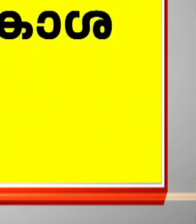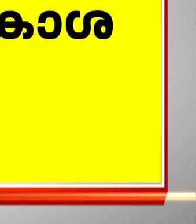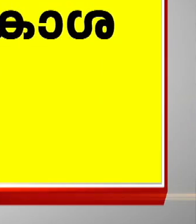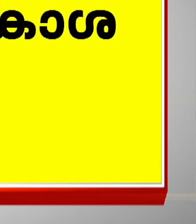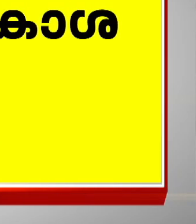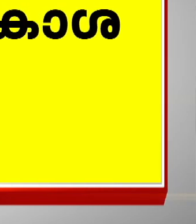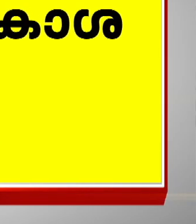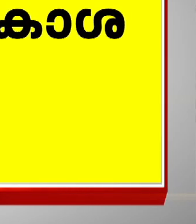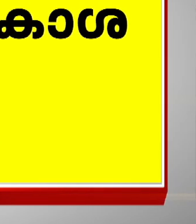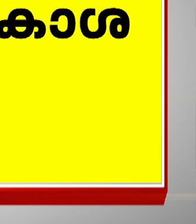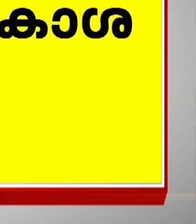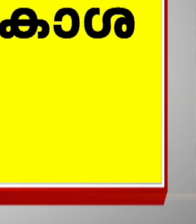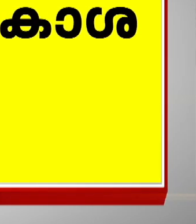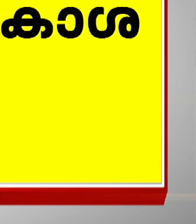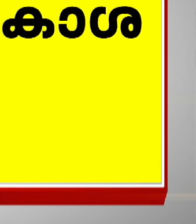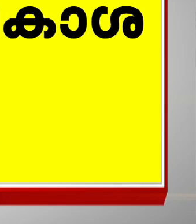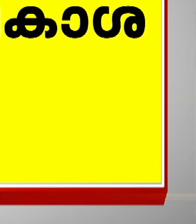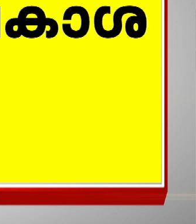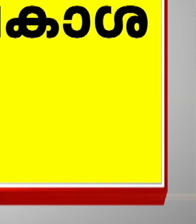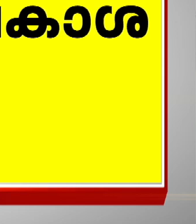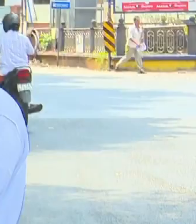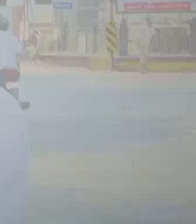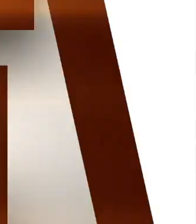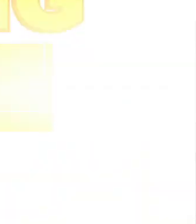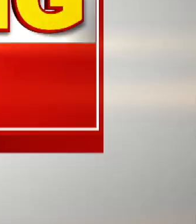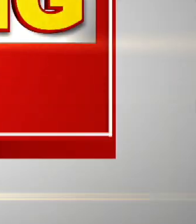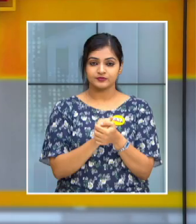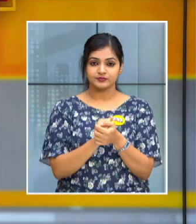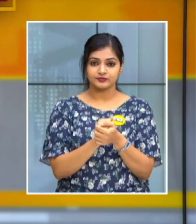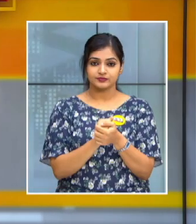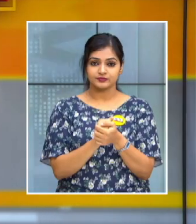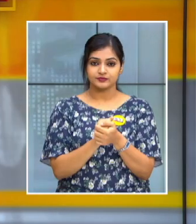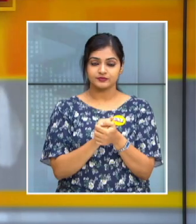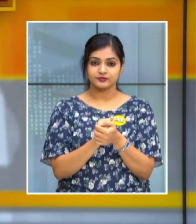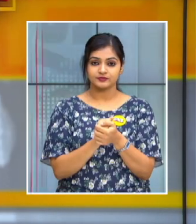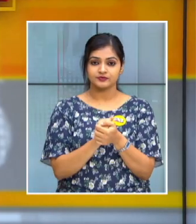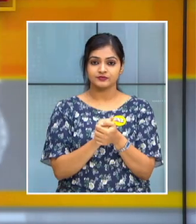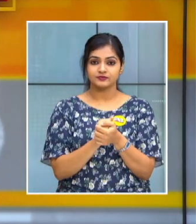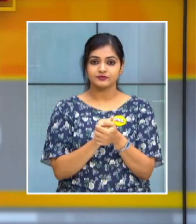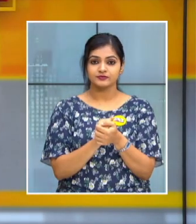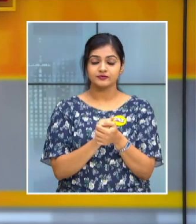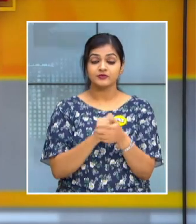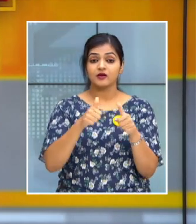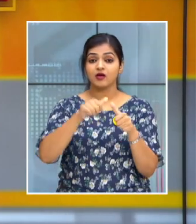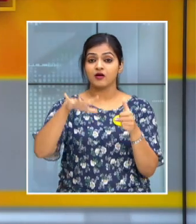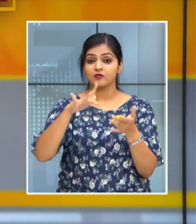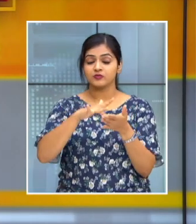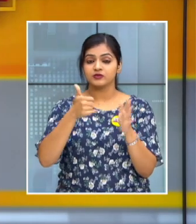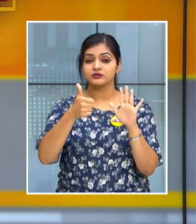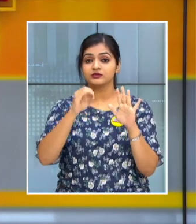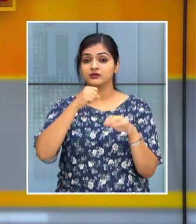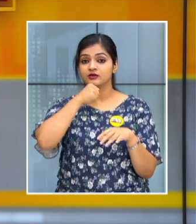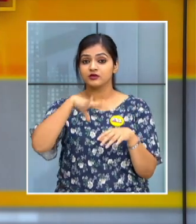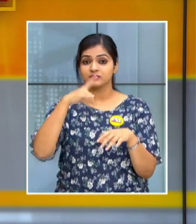മനുഷ്യാവകാശ കമ്മീഷൻ ഉത്തരവിറക്കിയിരിക്കുന്നത്. ഗോപി. ശരി, രാഹുൽ സുരേഷാണ് വിവരങ്ങൾ നൽകിയത് കോഴിക്കോട് നിന്ന്. ആലപ്പുഴയിൽ